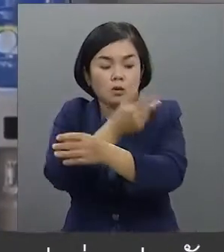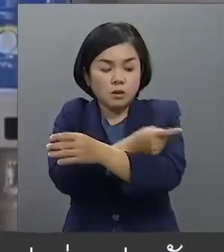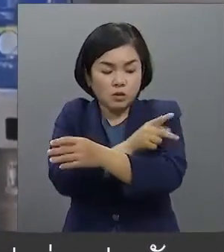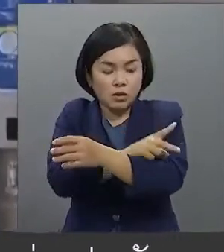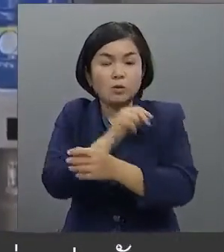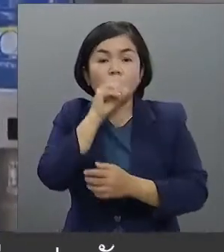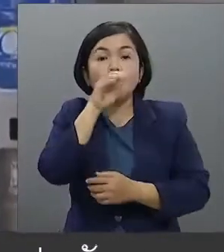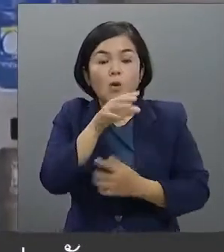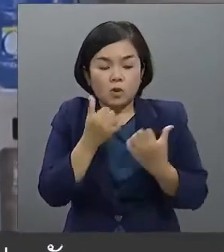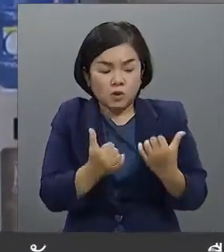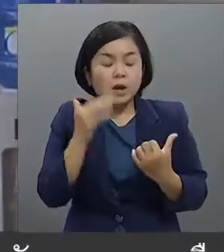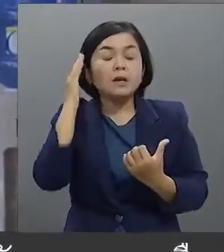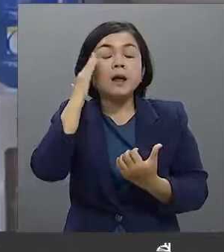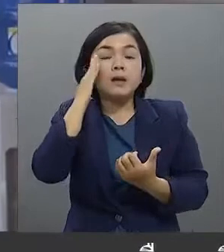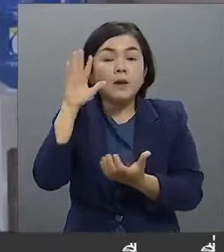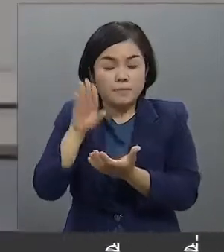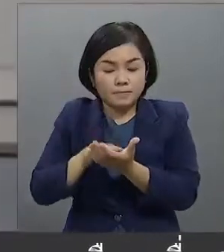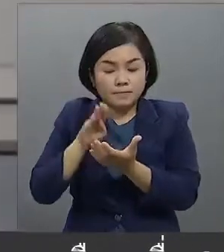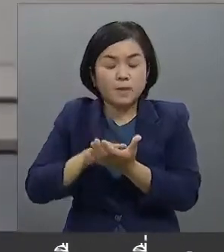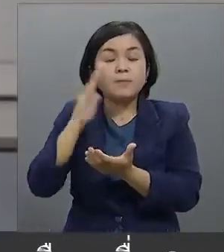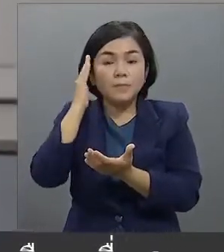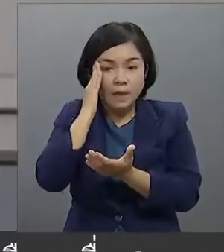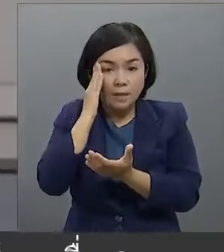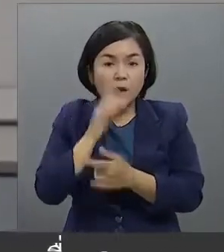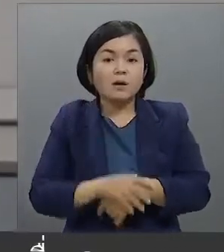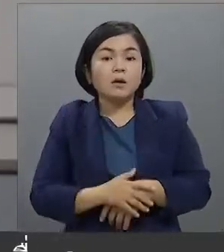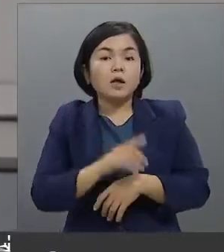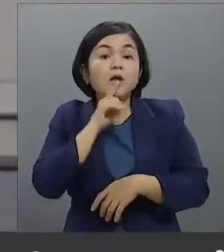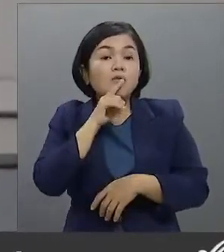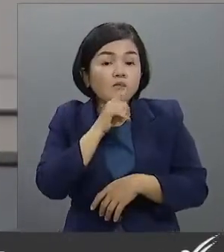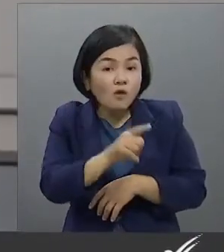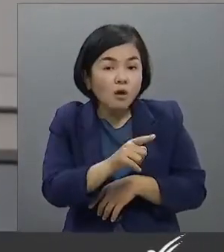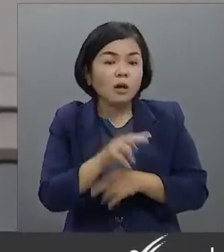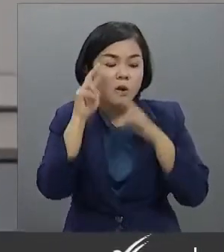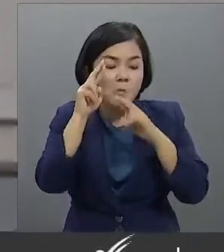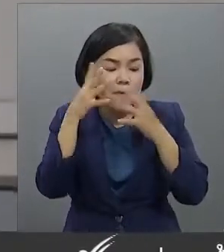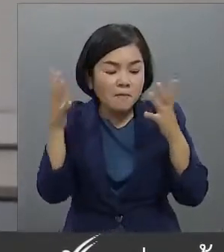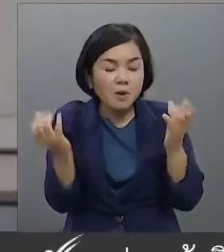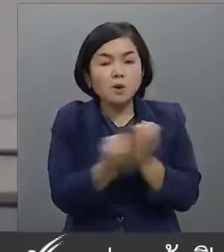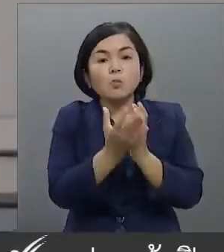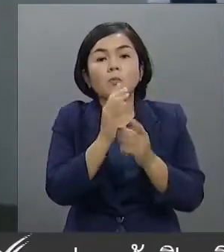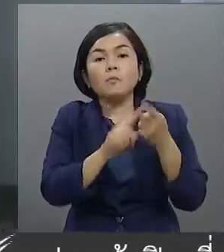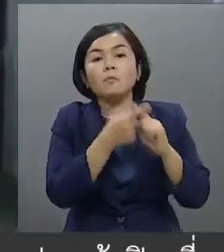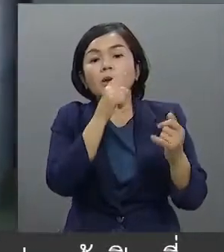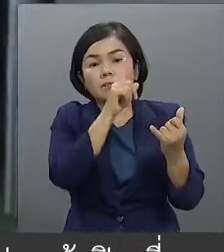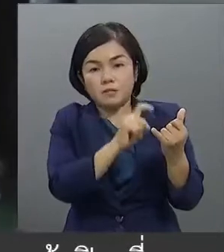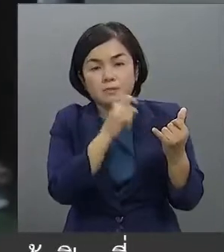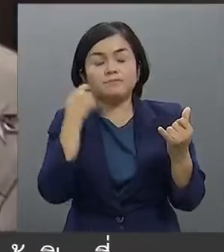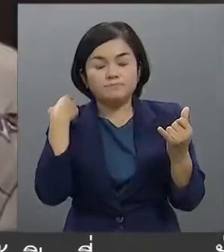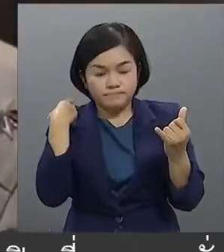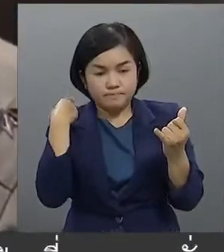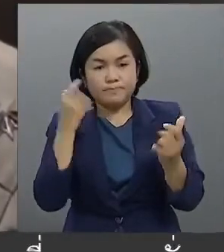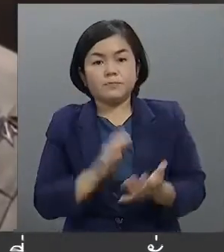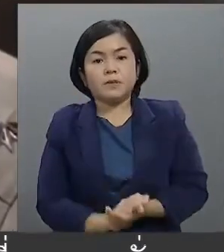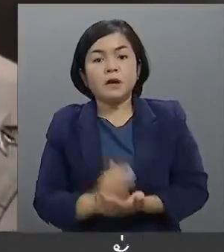เรื่องไว้เป็นคดีแล้วก็แจ้งข้อหาทำประมาทเป็นเหตุให้ผู้อื่นถึงแก่ความตายครับ ได้รับคดีไปแล้วนะ